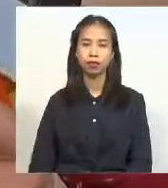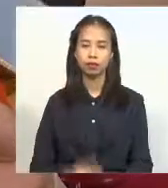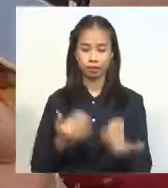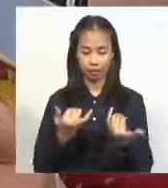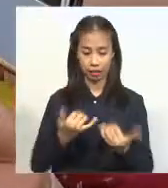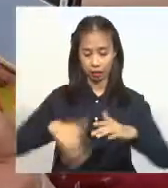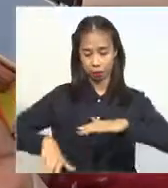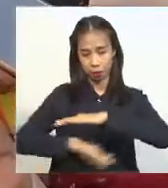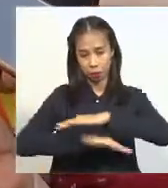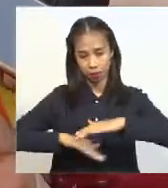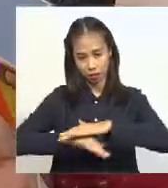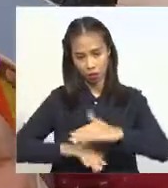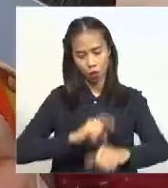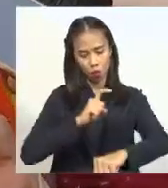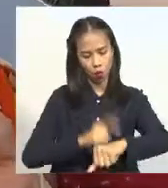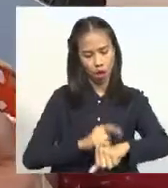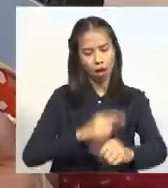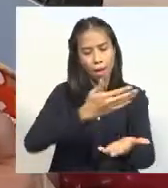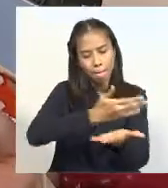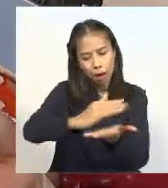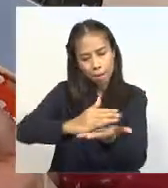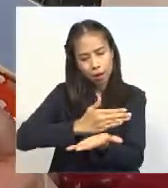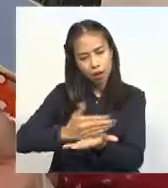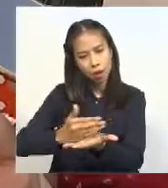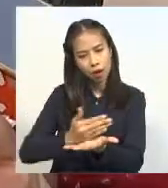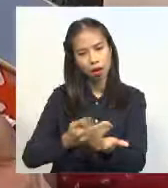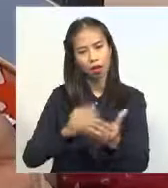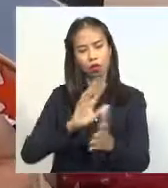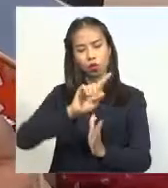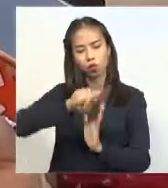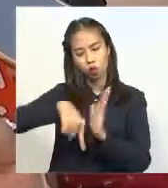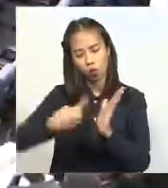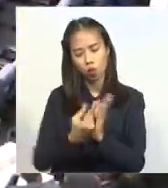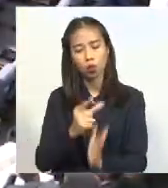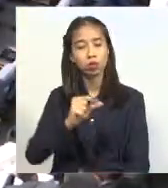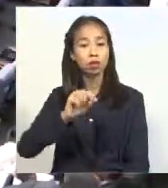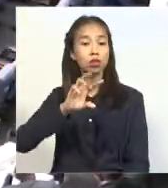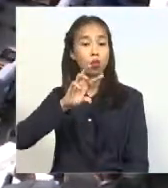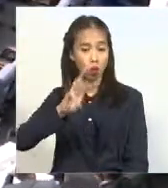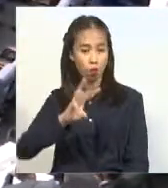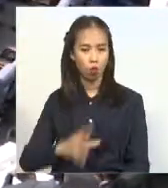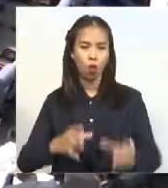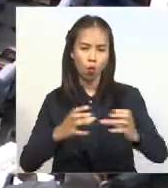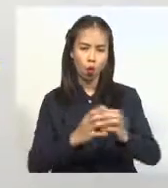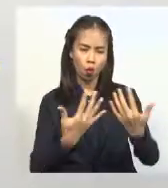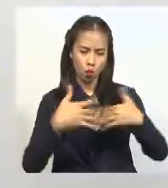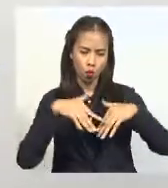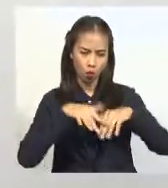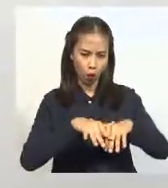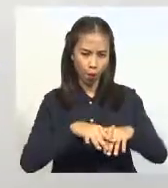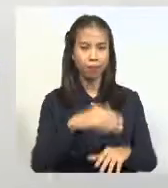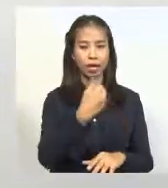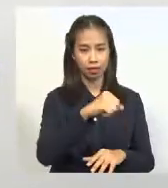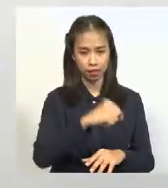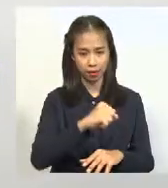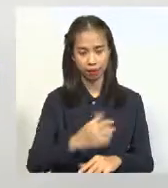เบื้องต้นนั้นได้จัดสรรเวลาในการอภิปรายไว้ทั้งหมด26ชั่วโมงซึ่งพรรคร่วมรัฐบาลได้10ชั่วโมงส่วนพรรคพลัง